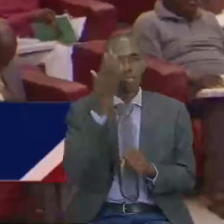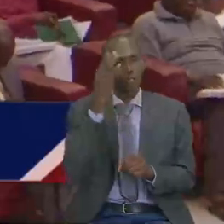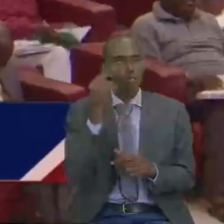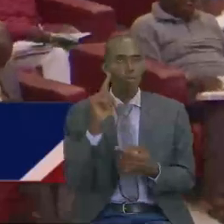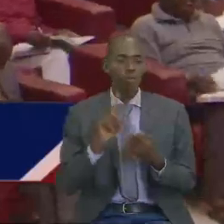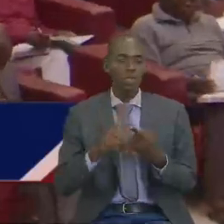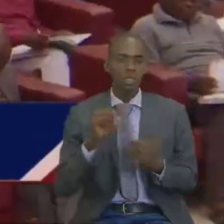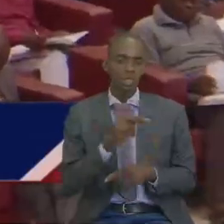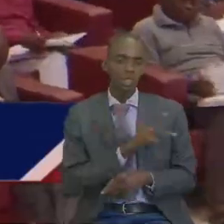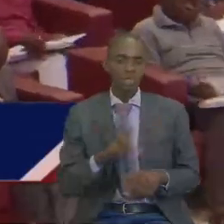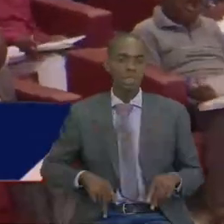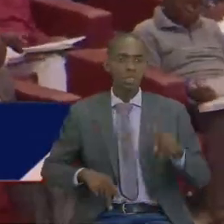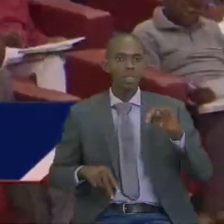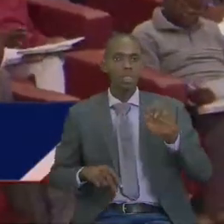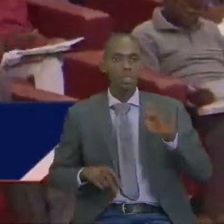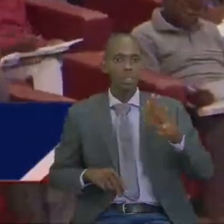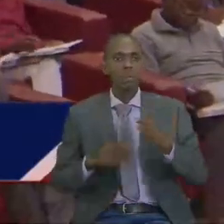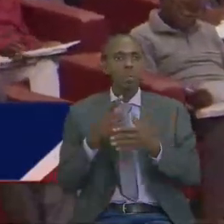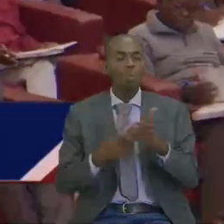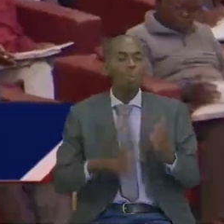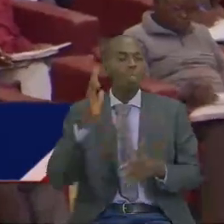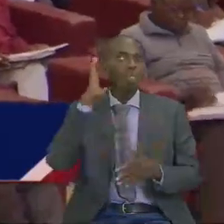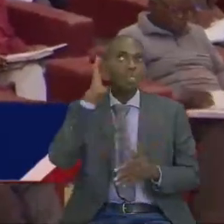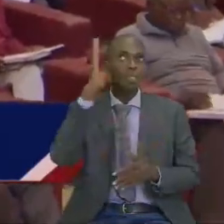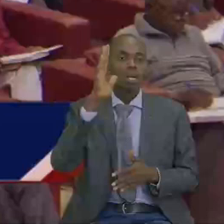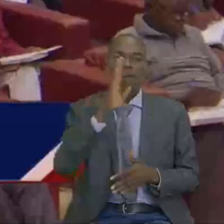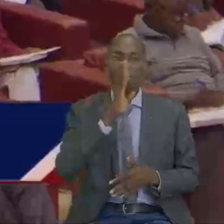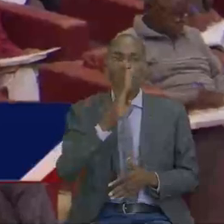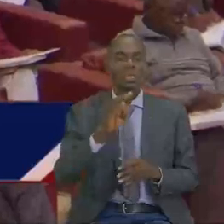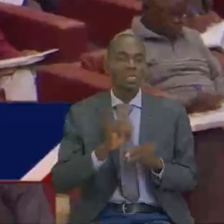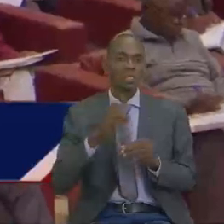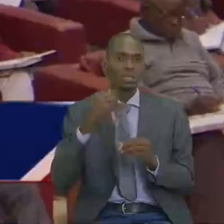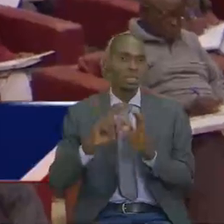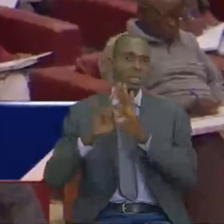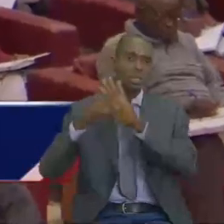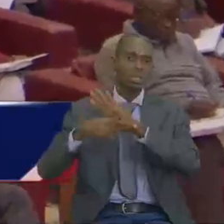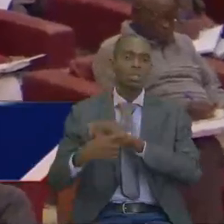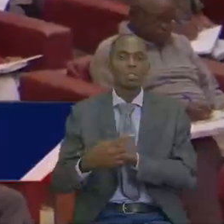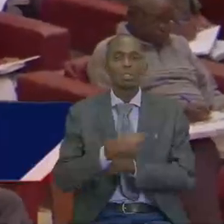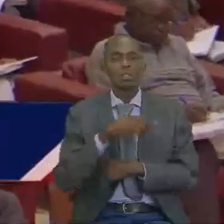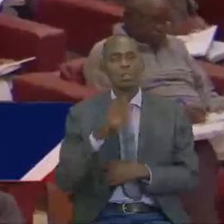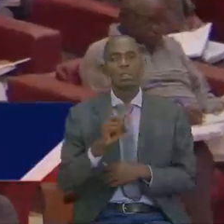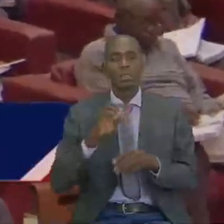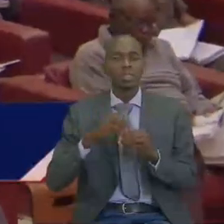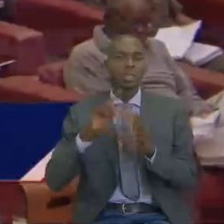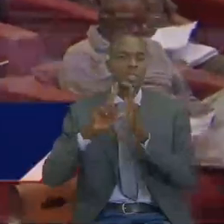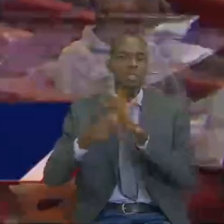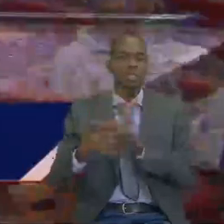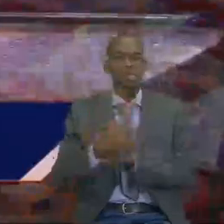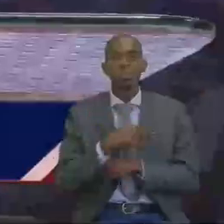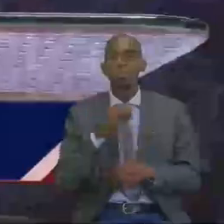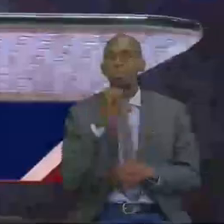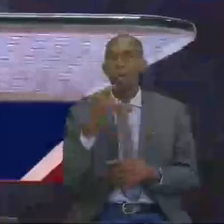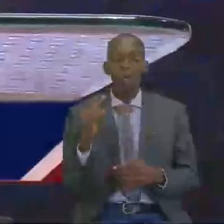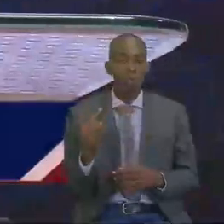roi Nebuchadnezzar ce qui arrivera dans la suite des temps. Dans la suite des temps. Ce n'est pas